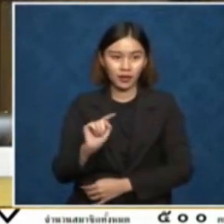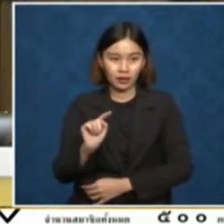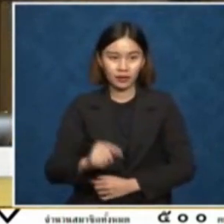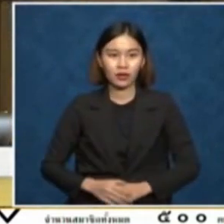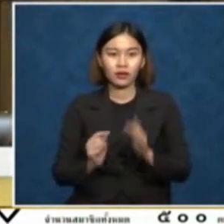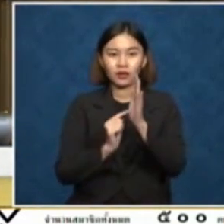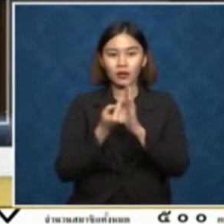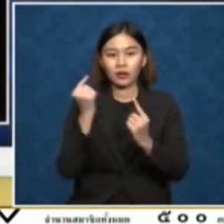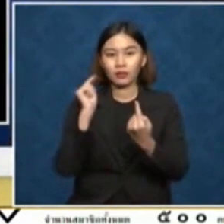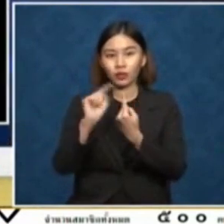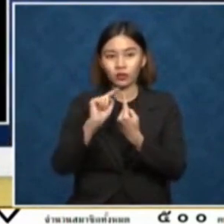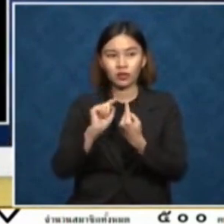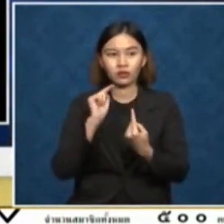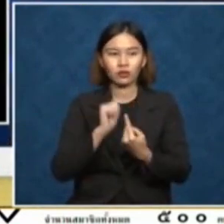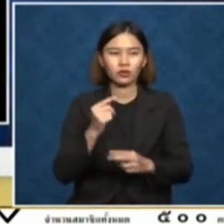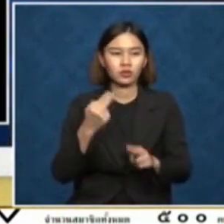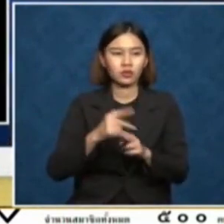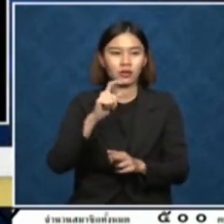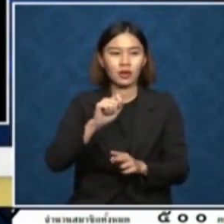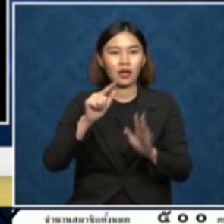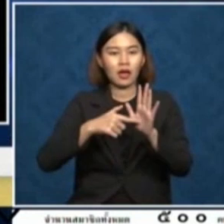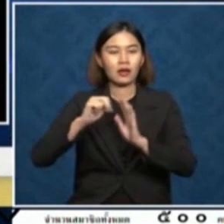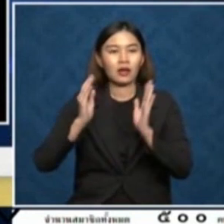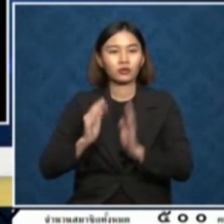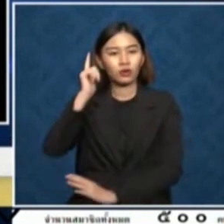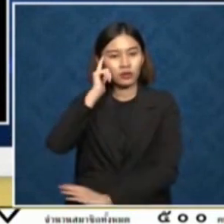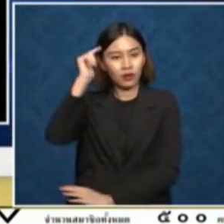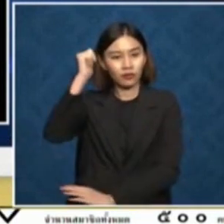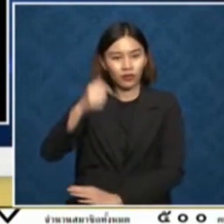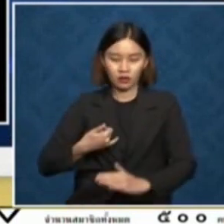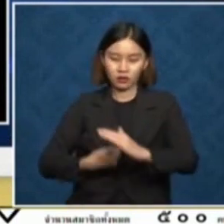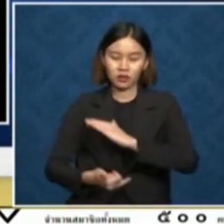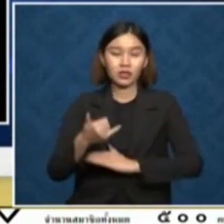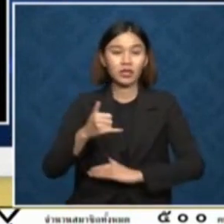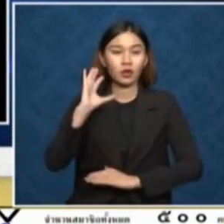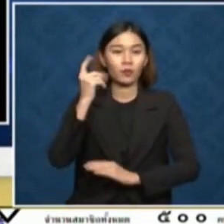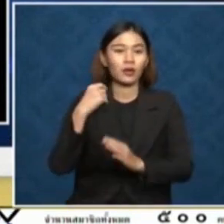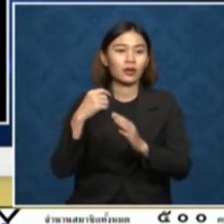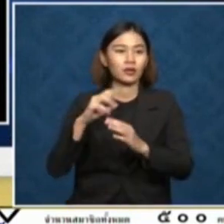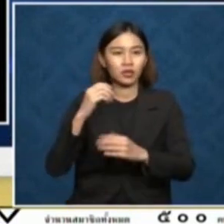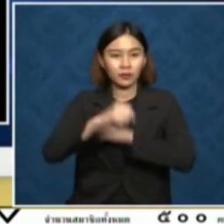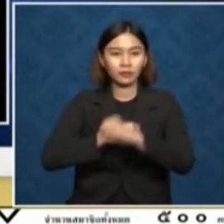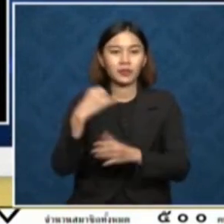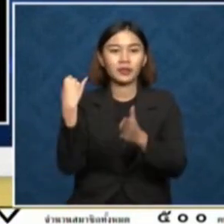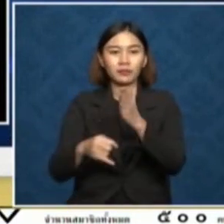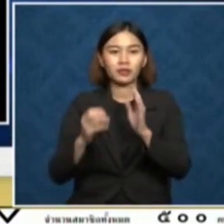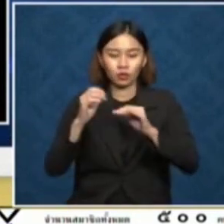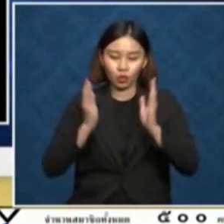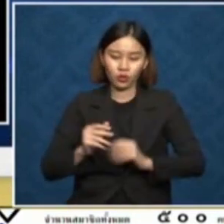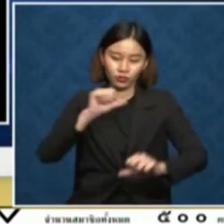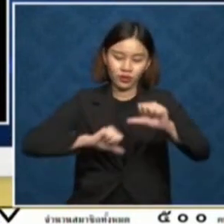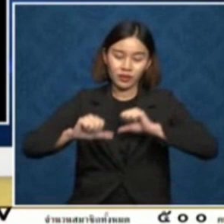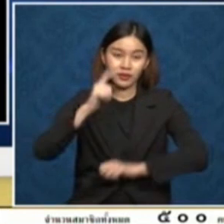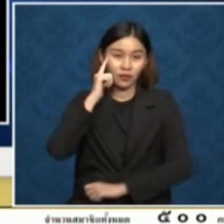ดิฉันขออ้างถึงประวัติศาสตร์ที่ผ่านมานะคะว่ากว่าสังคมจะตระหนักและยอมรับถึงเรื่องของความหลากหลายทางเพศนั้นกลุ่มคนเหล่านี้เขาต้องต่